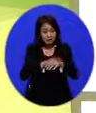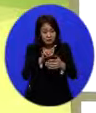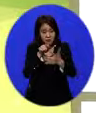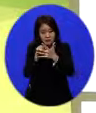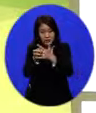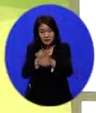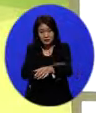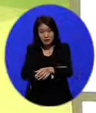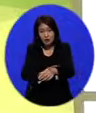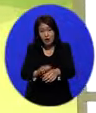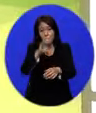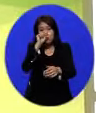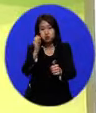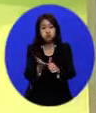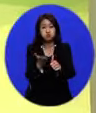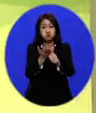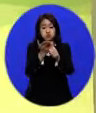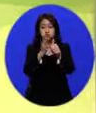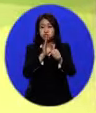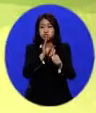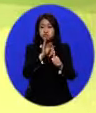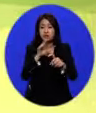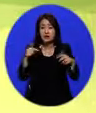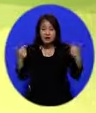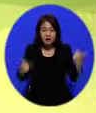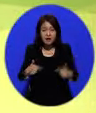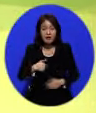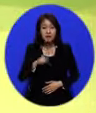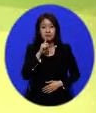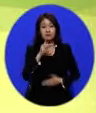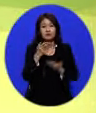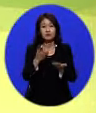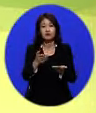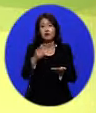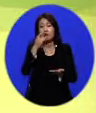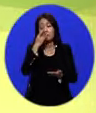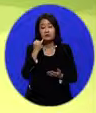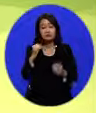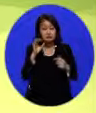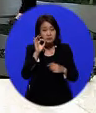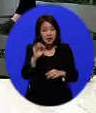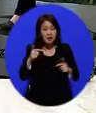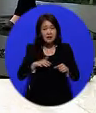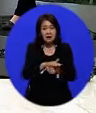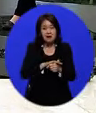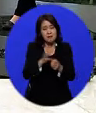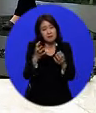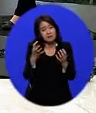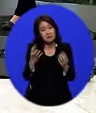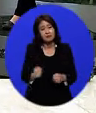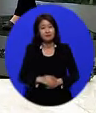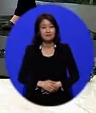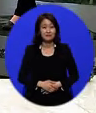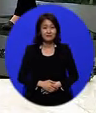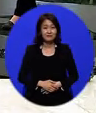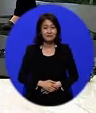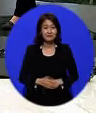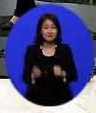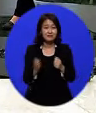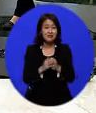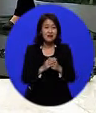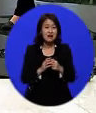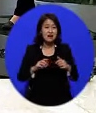네. 좋은 인재를 키워야 되겠죠? 제가 늘 말하는 게요. 어머님들, 사랑이 너무 많아. 그래서